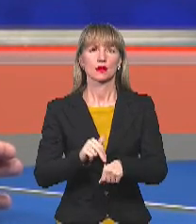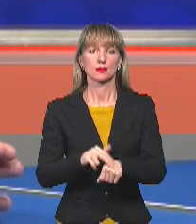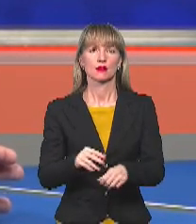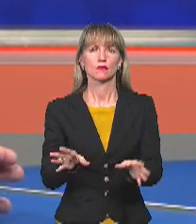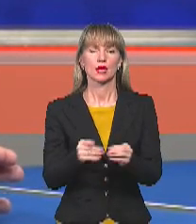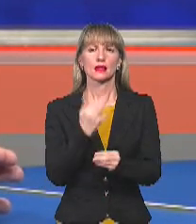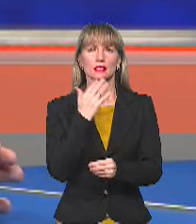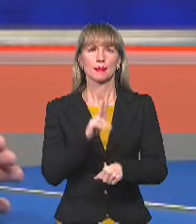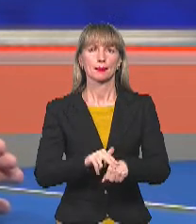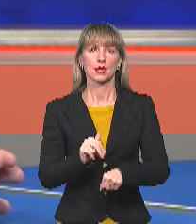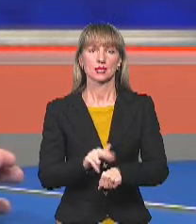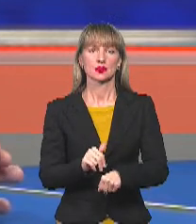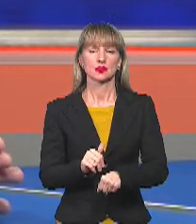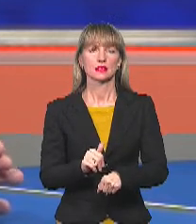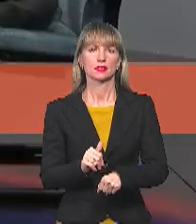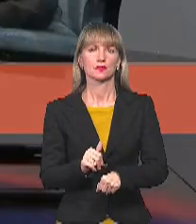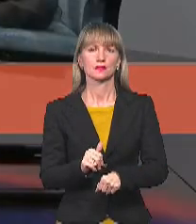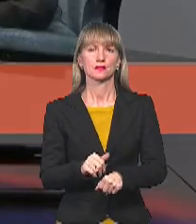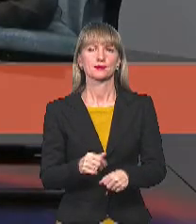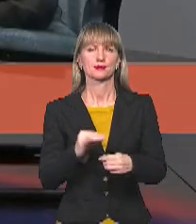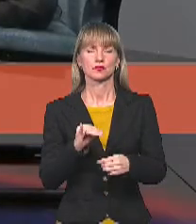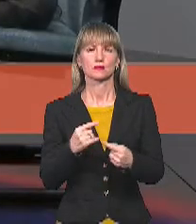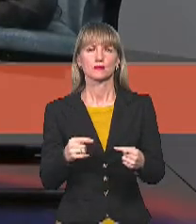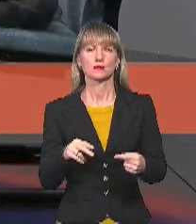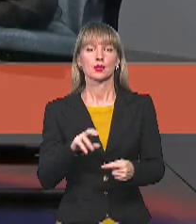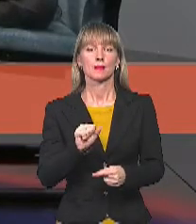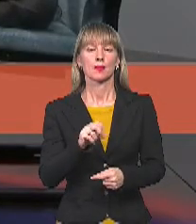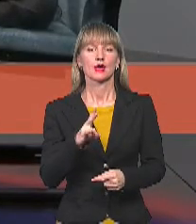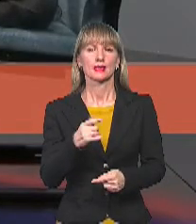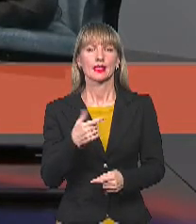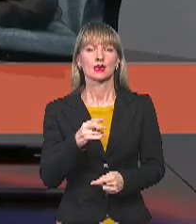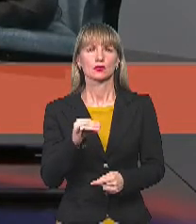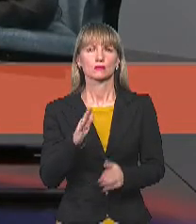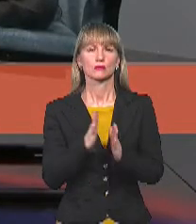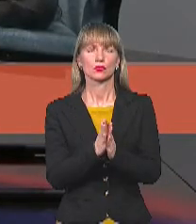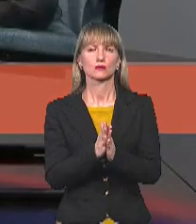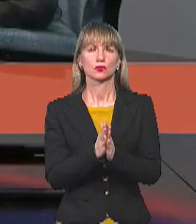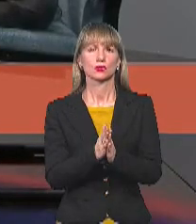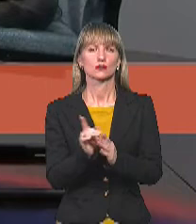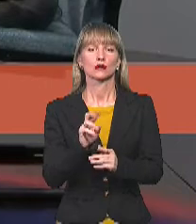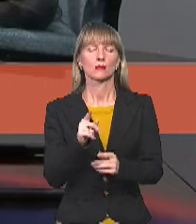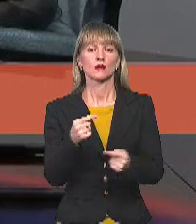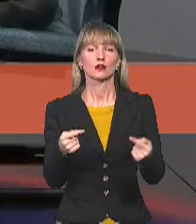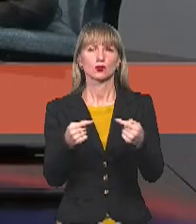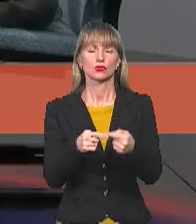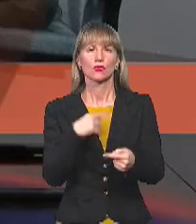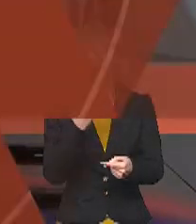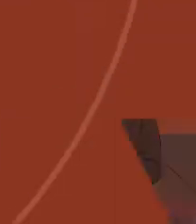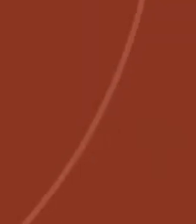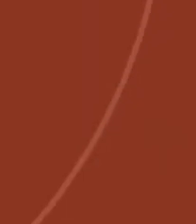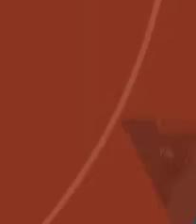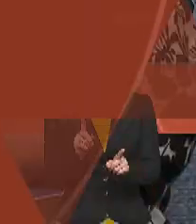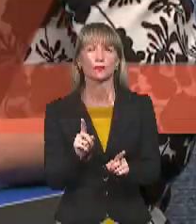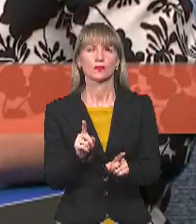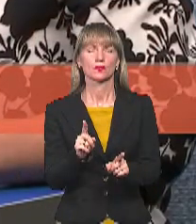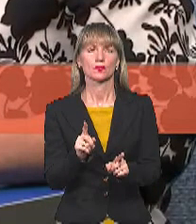органів, Національної поліції. Пане Геннадію, я хочу вас попросити, щоб ви все ж таки конкретизували, що